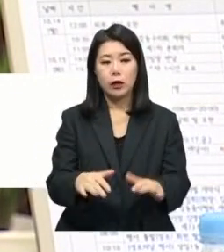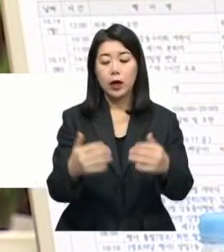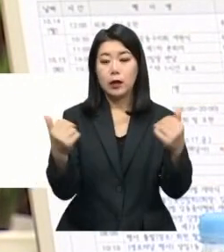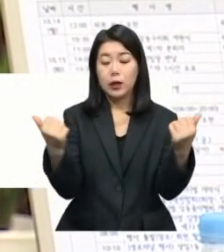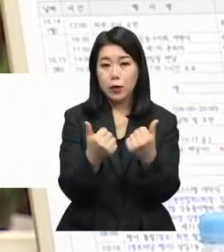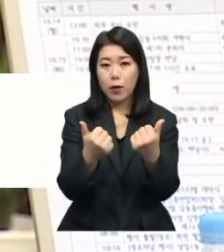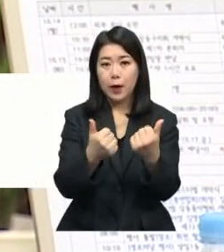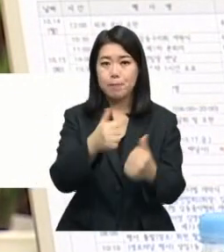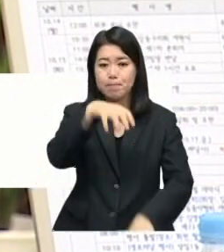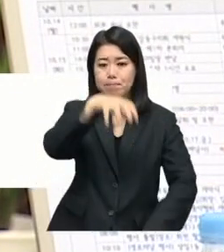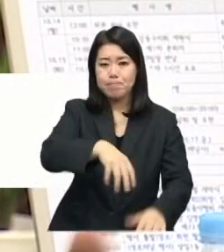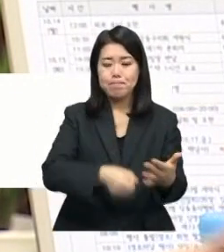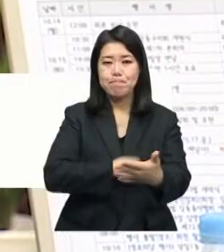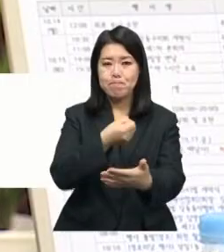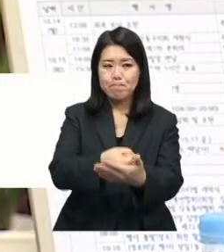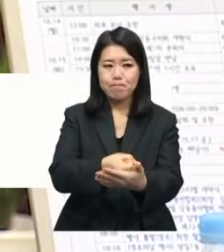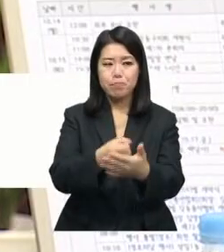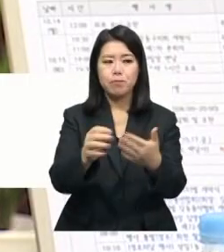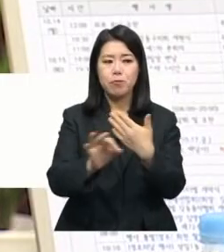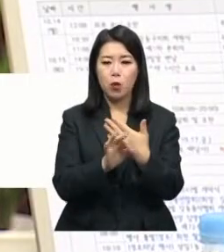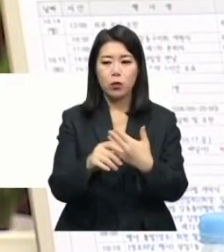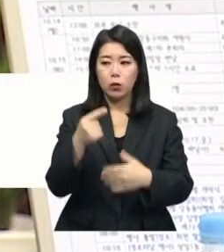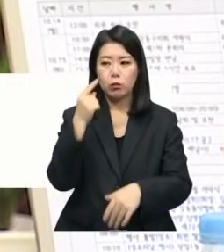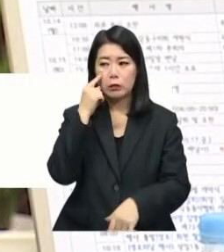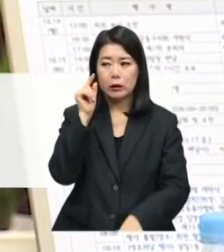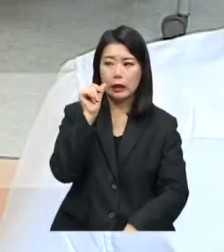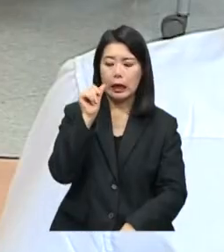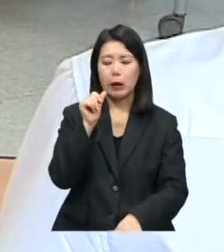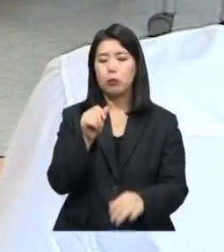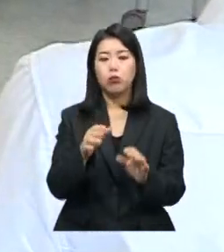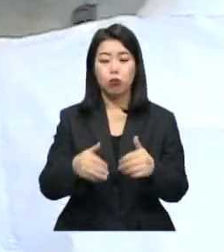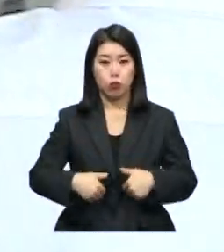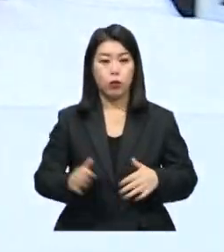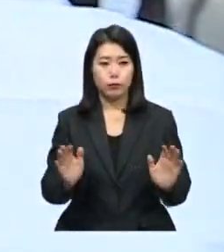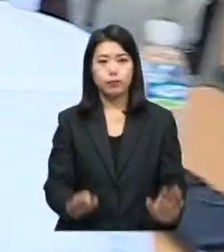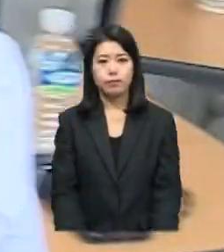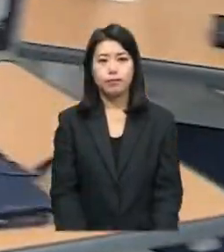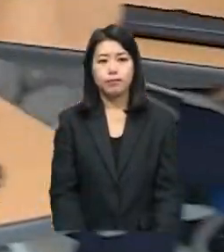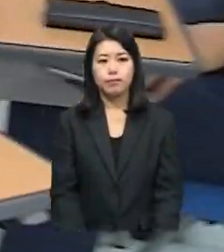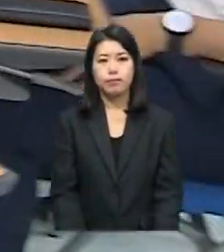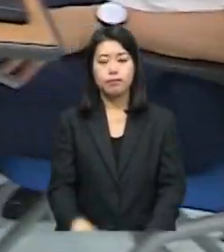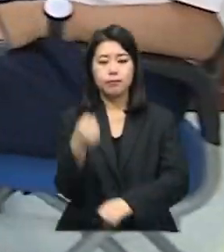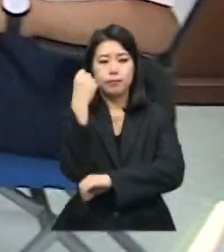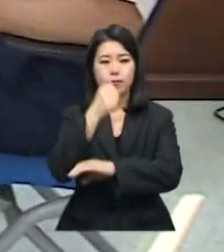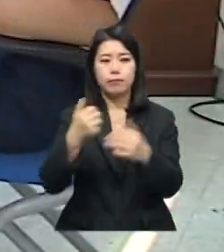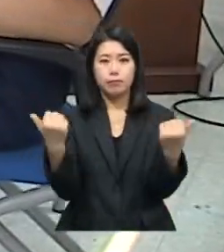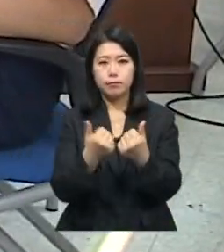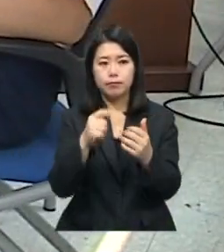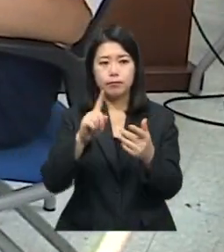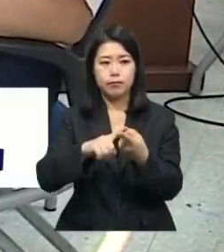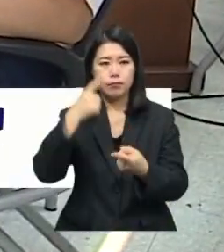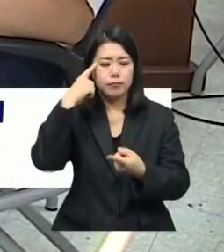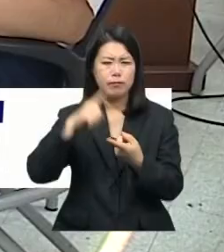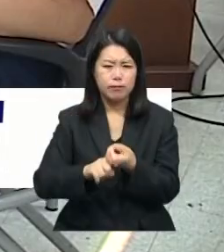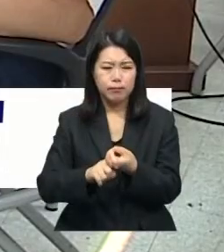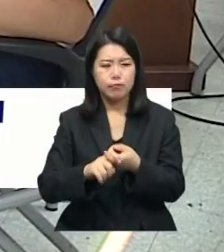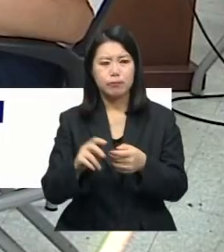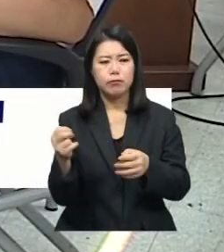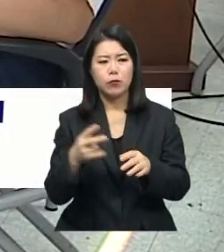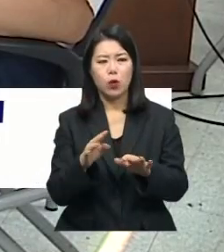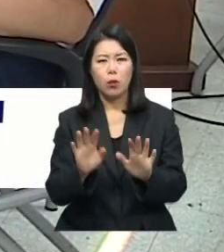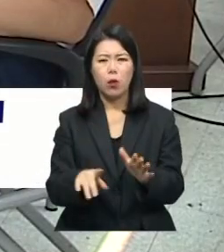아예 못이 박히면은 그럴 일이 없잖아요. 눈치 볼 일이 없잖아요. 기초의회에 대한 무관심과 불신